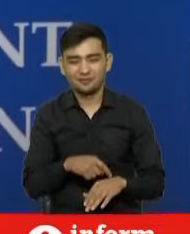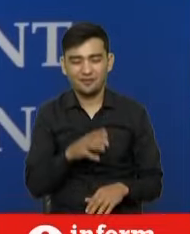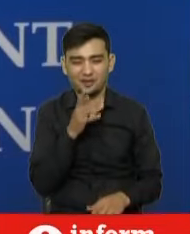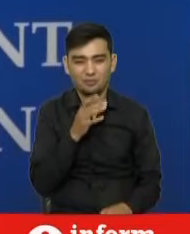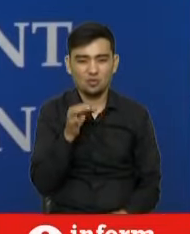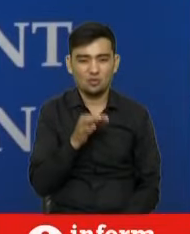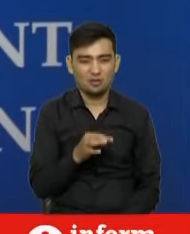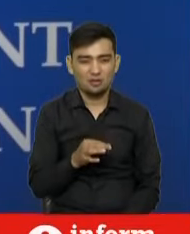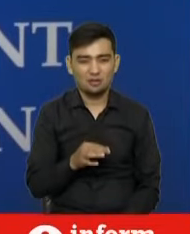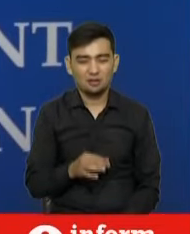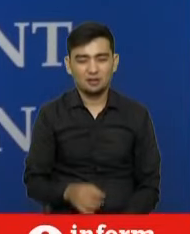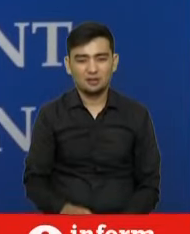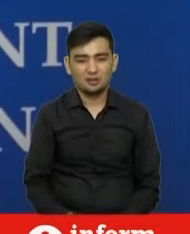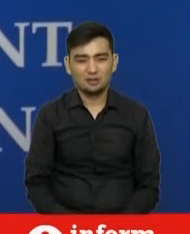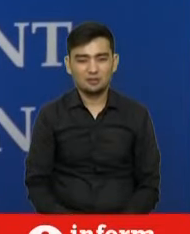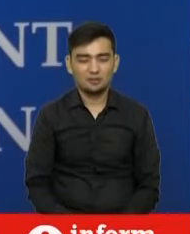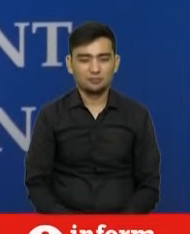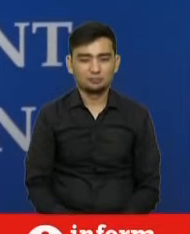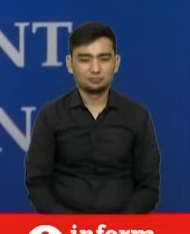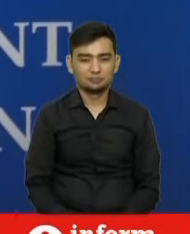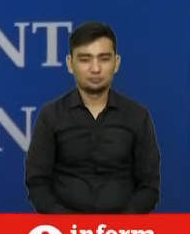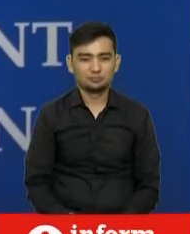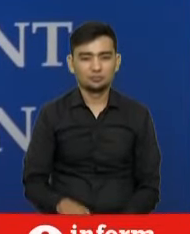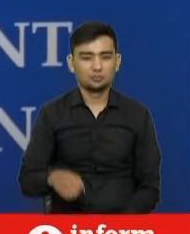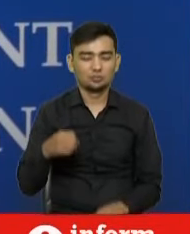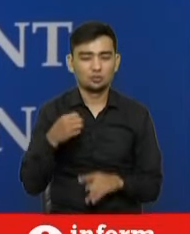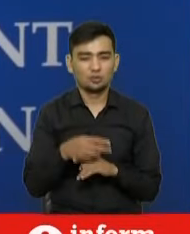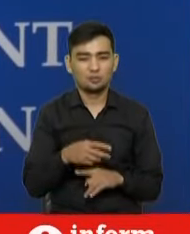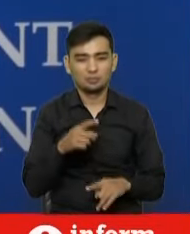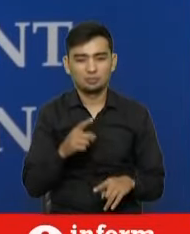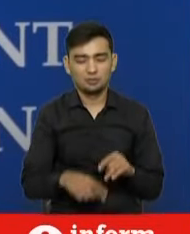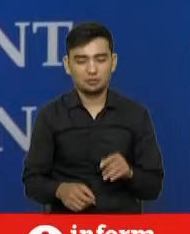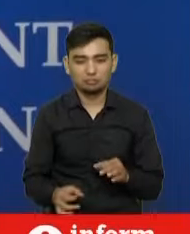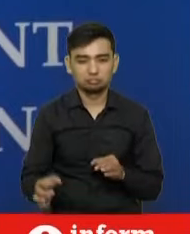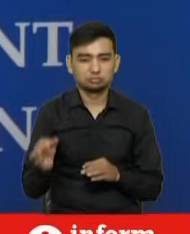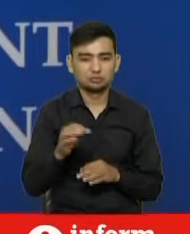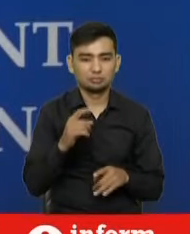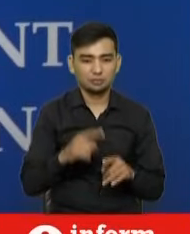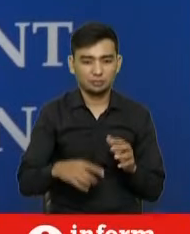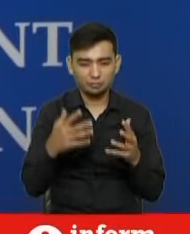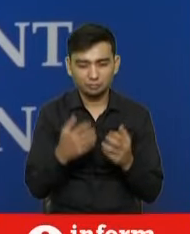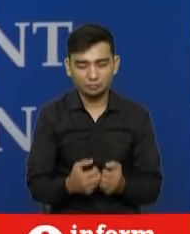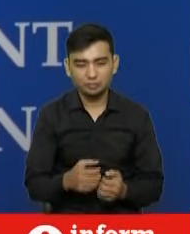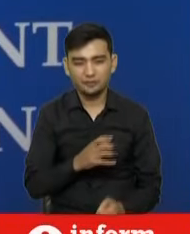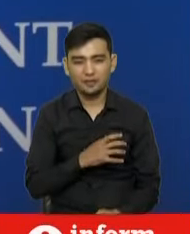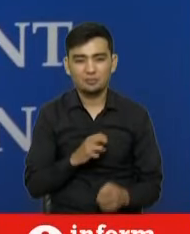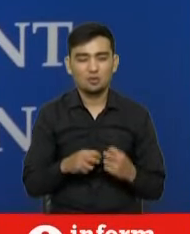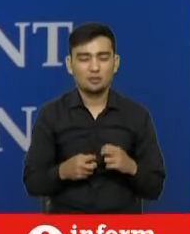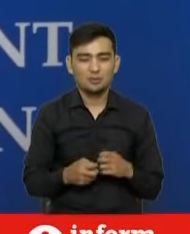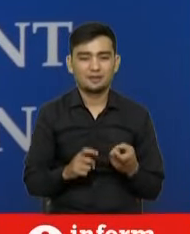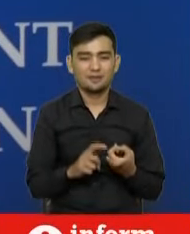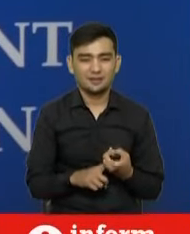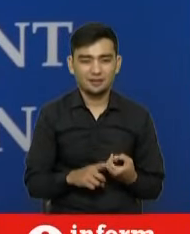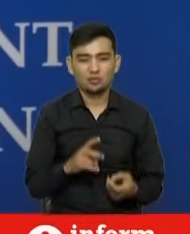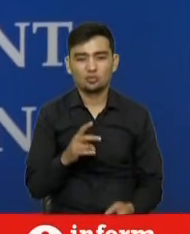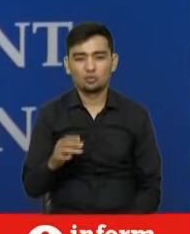сағаттың екі жарымда атып кетеді ғой, күннің жаңағы тез көтерілуі, ерте бату деген мәселесіне байланысты.